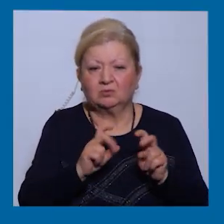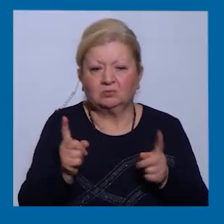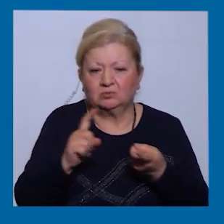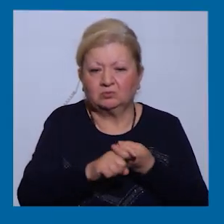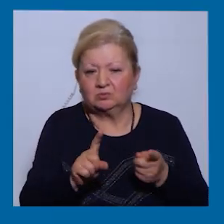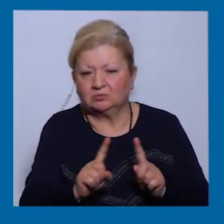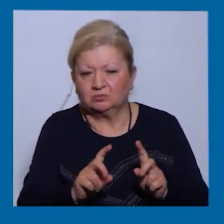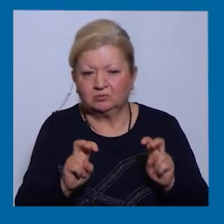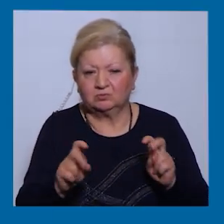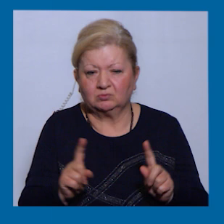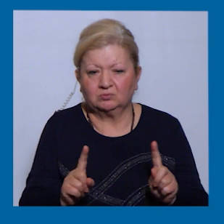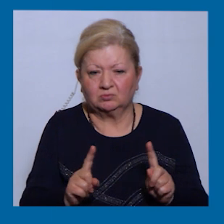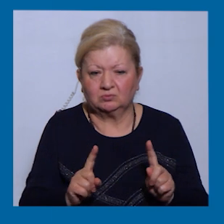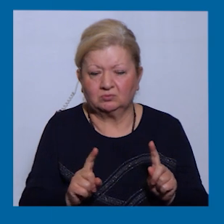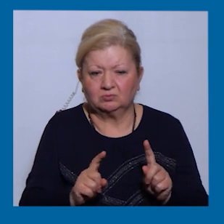კავშირს, რომ